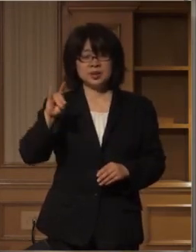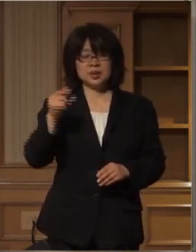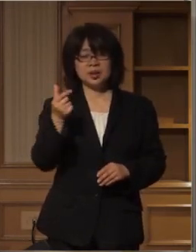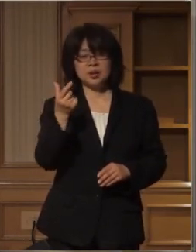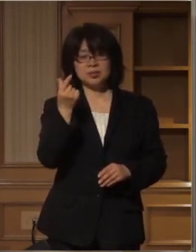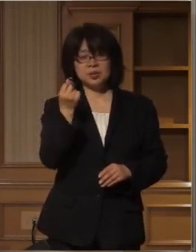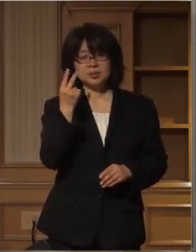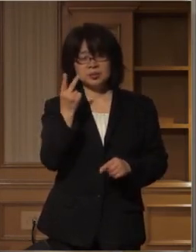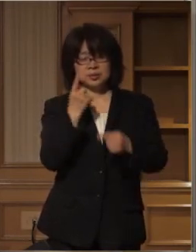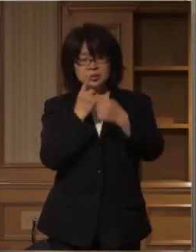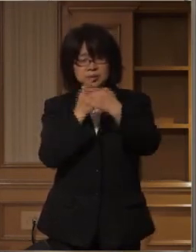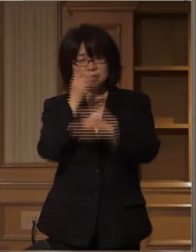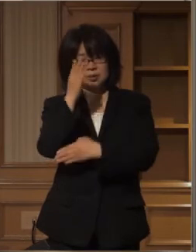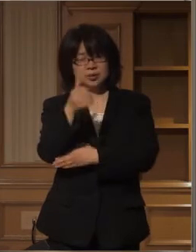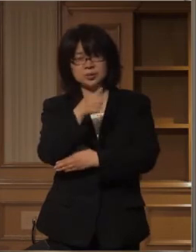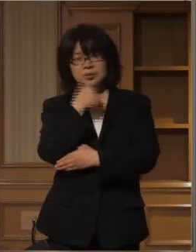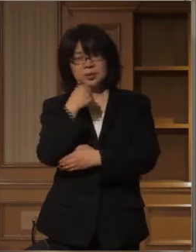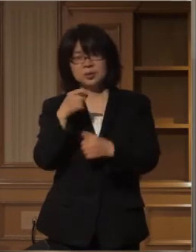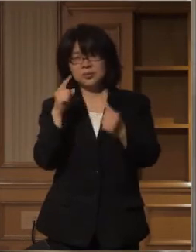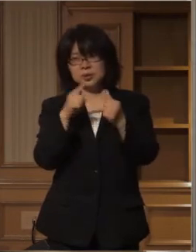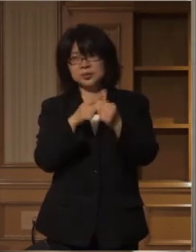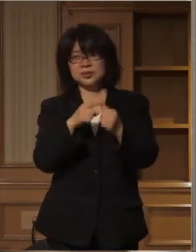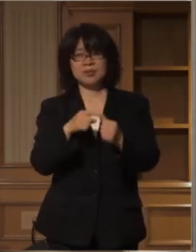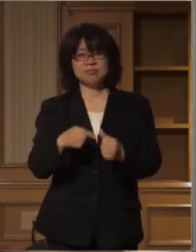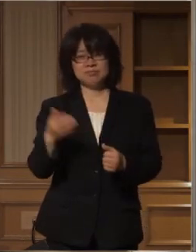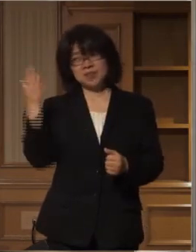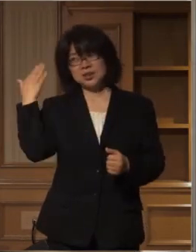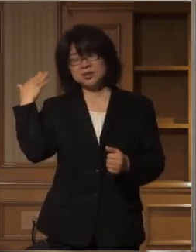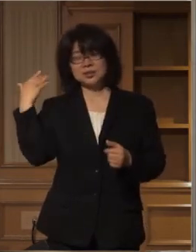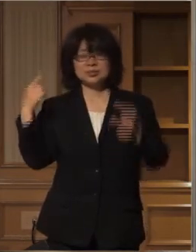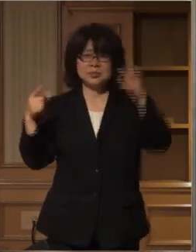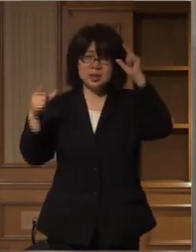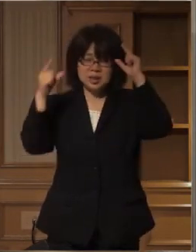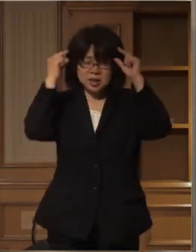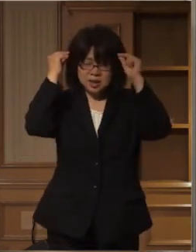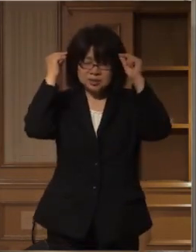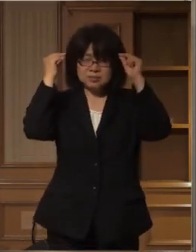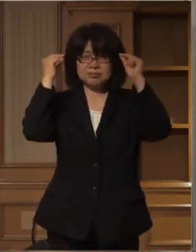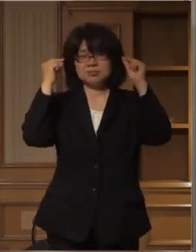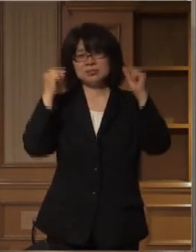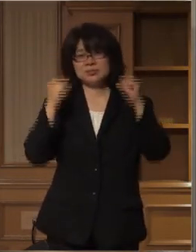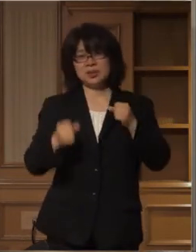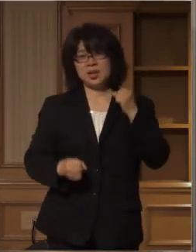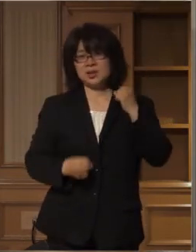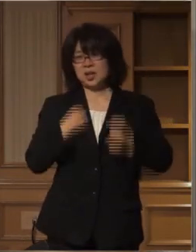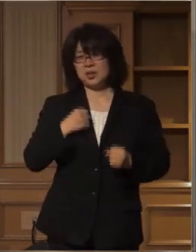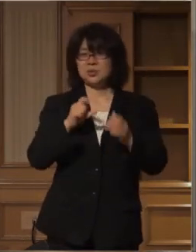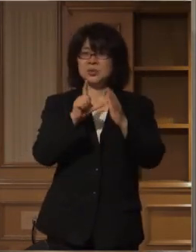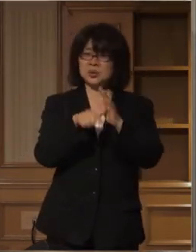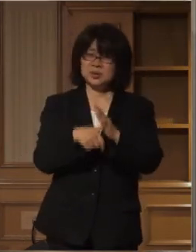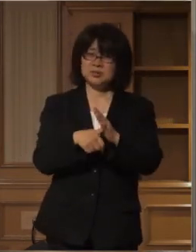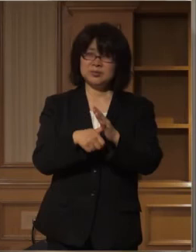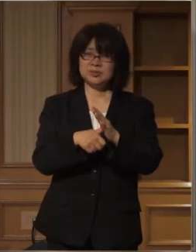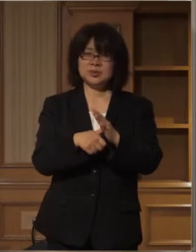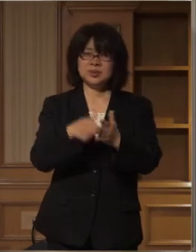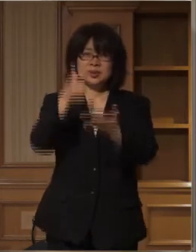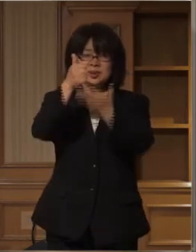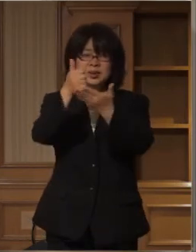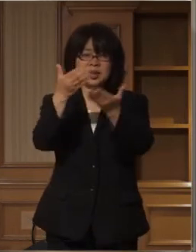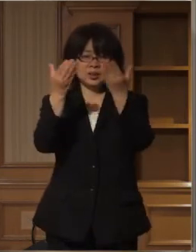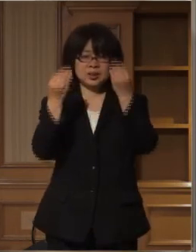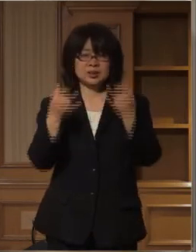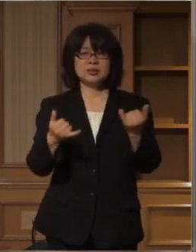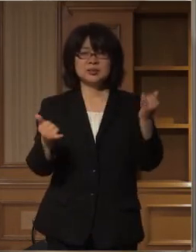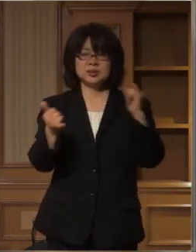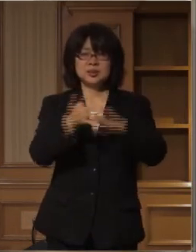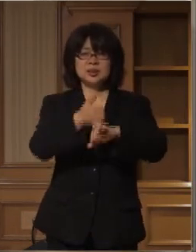ですね。だけれども、それが具体的に成就するまで約30年のこう時があったわけですけれども、でも時が来た